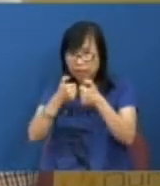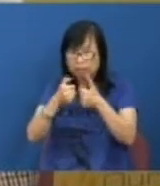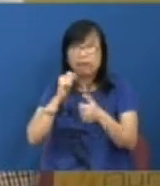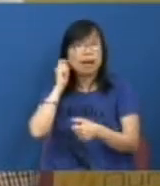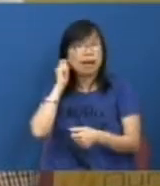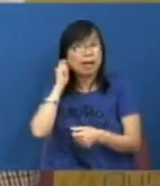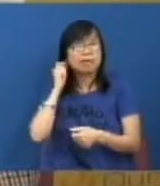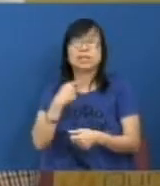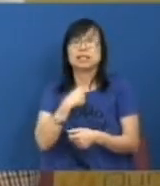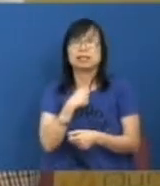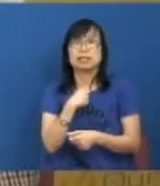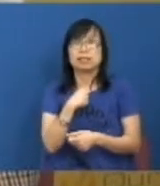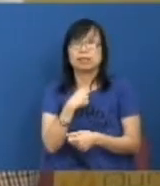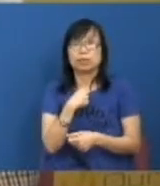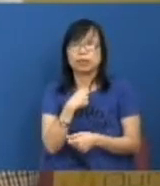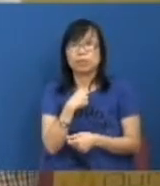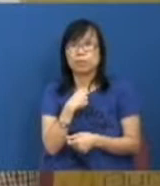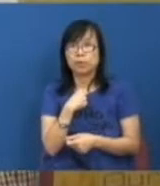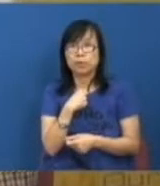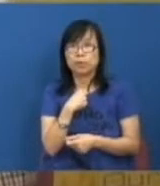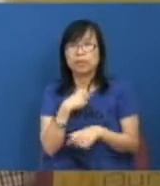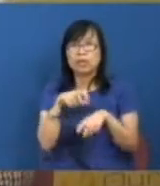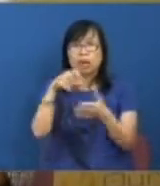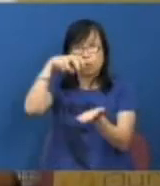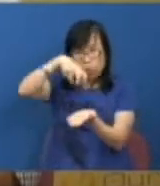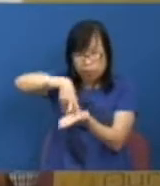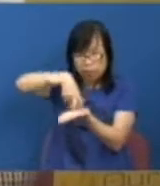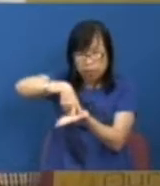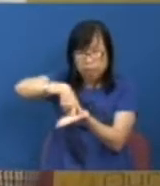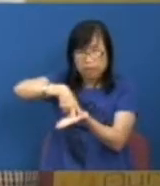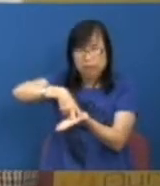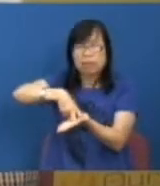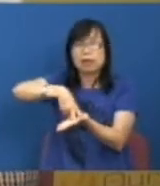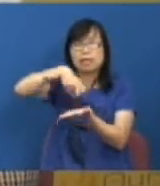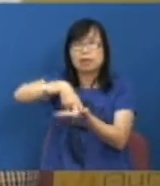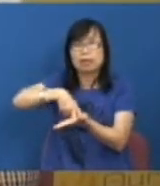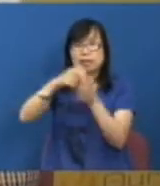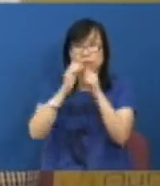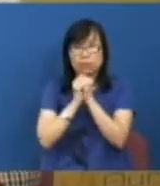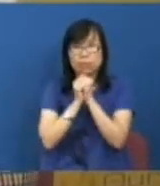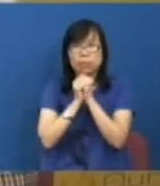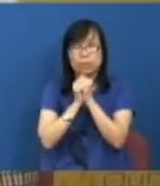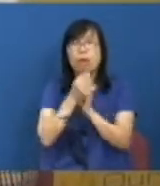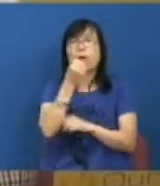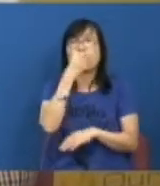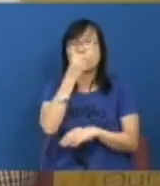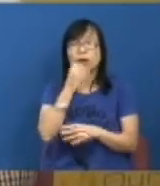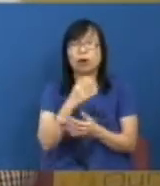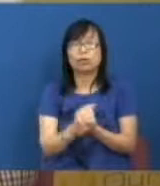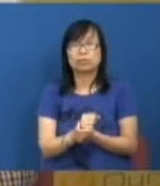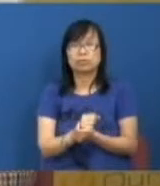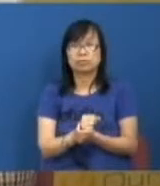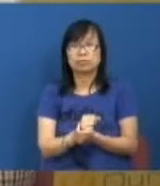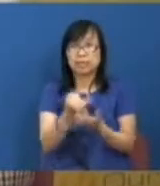哋亦都需要咧係即係話淨係跪地求啊嚇哀求咧係能夠可以喺香港本土即